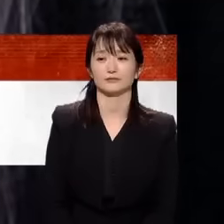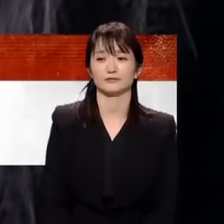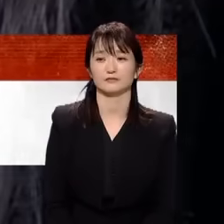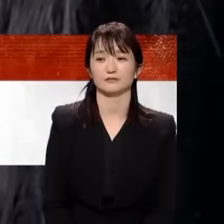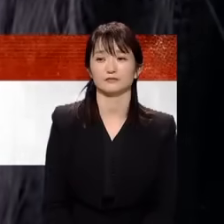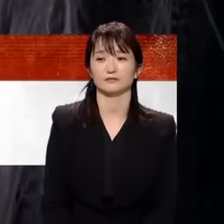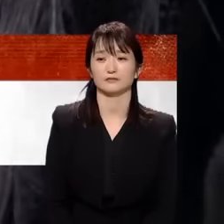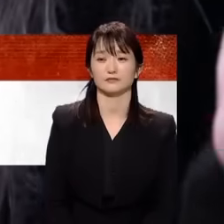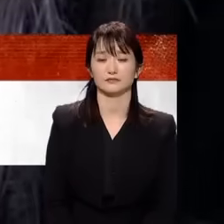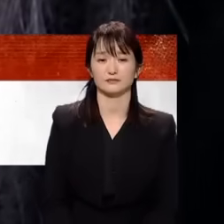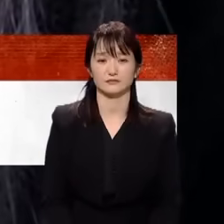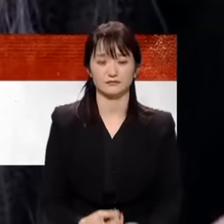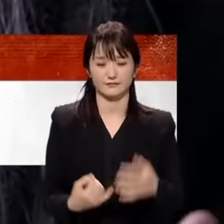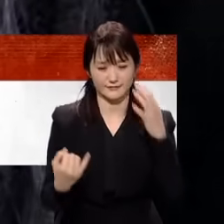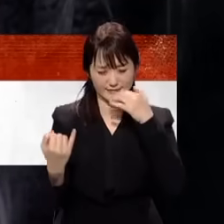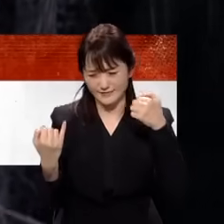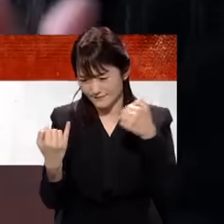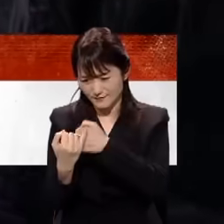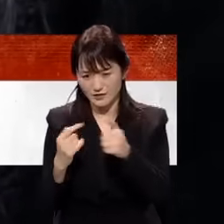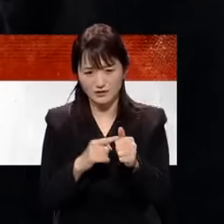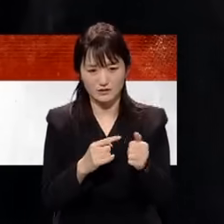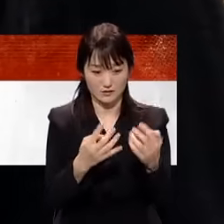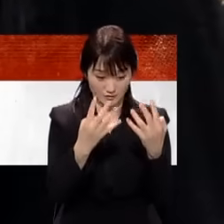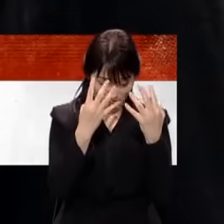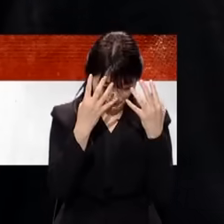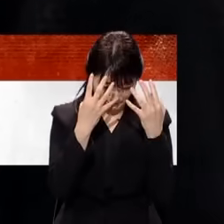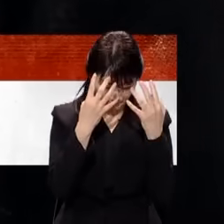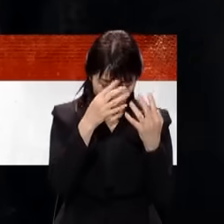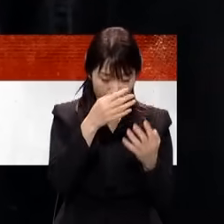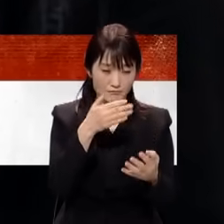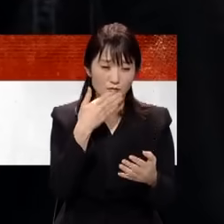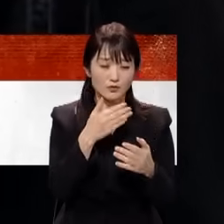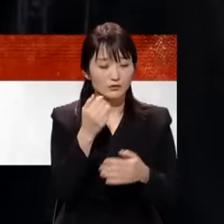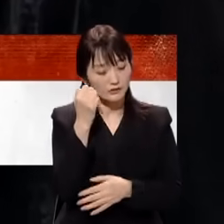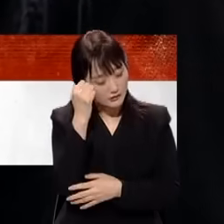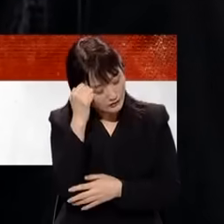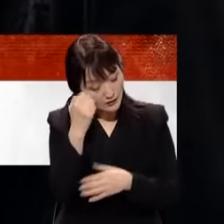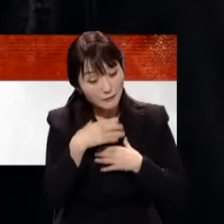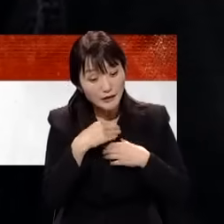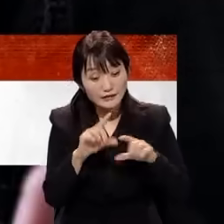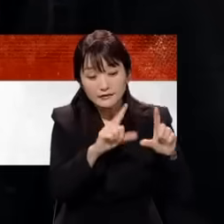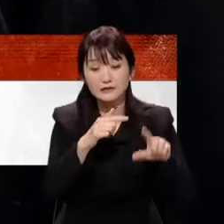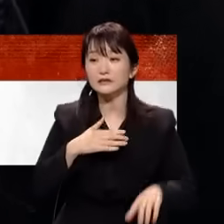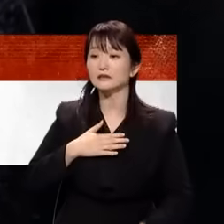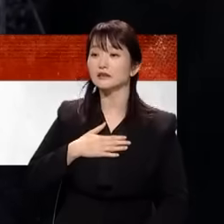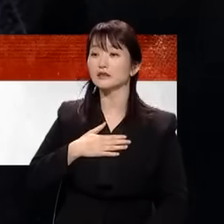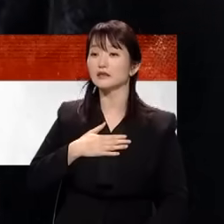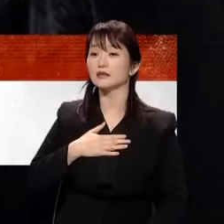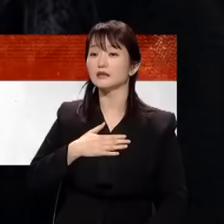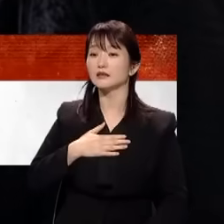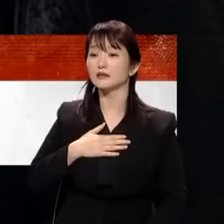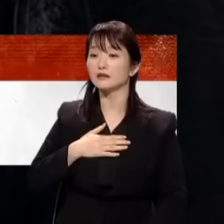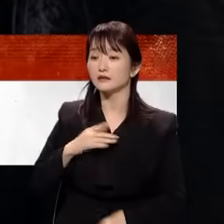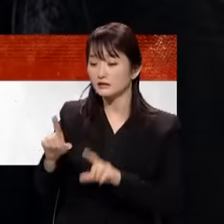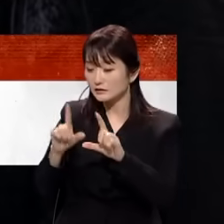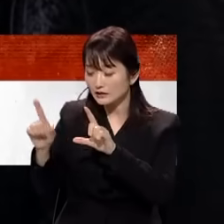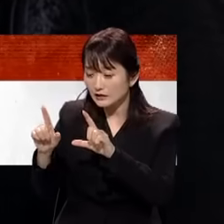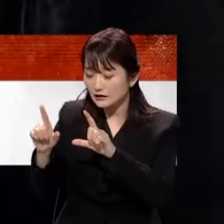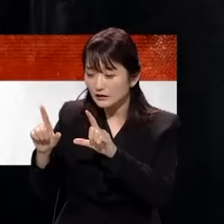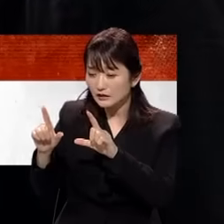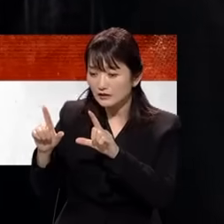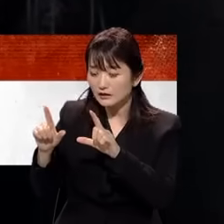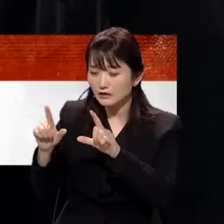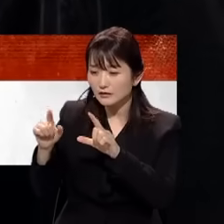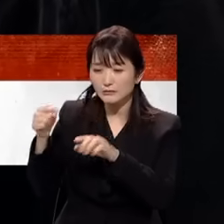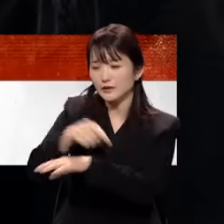교도소에서 편안하게 먹고 자고 살만 찌고 있는데 나는 정작 밖에서 생활을 못한다는 거지.